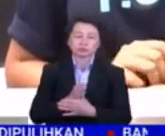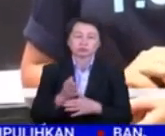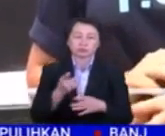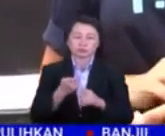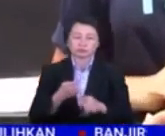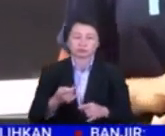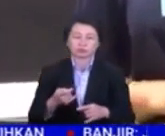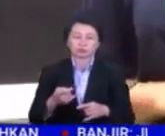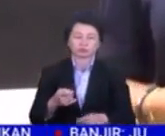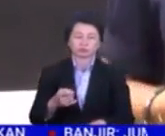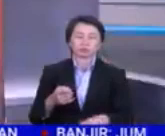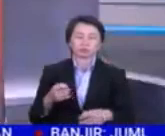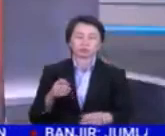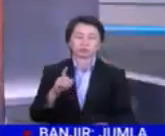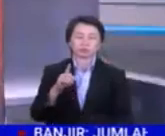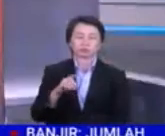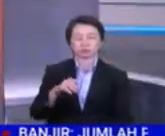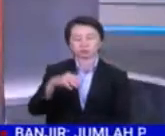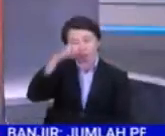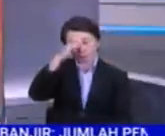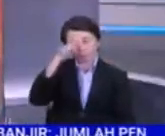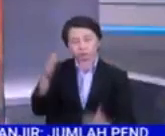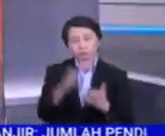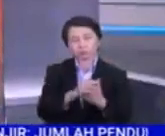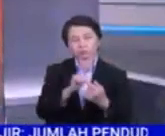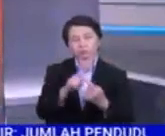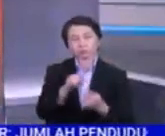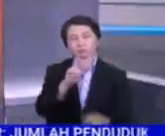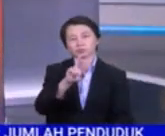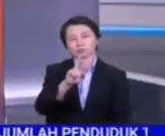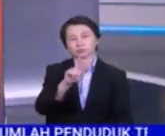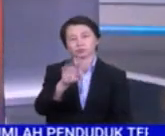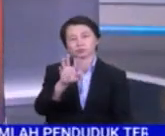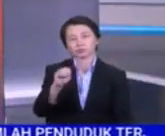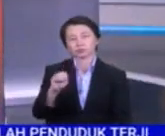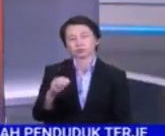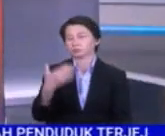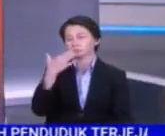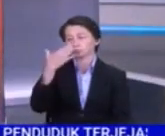Arena Warna Air Hitam Johor. Kembali ke Angkasa Puri. Terima kasih, Ashikin.